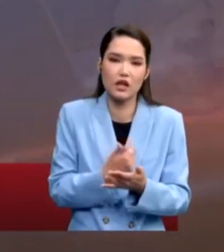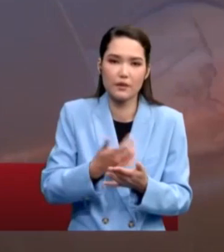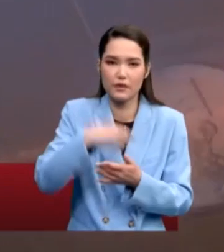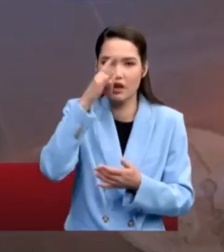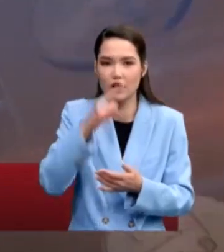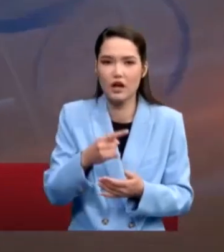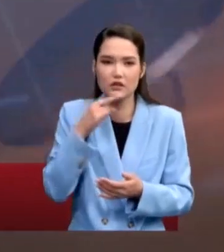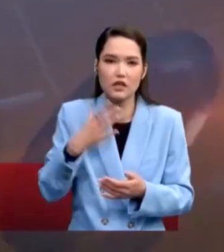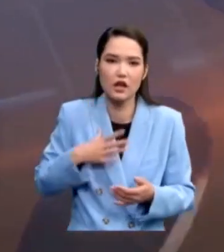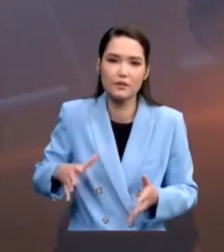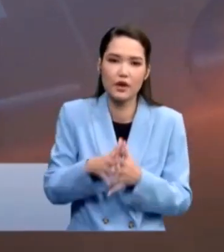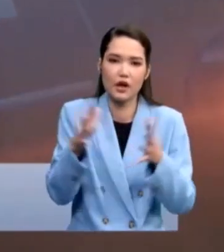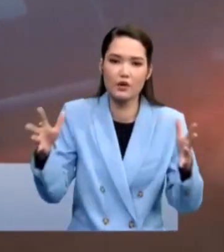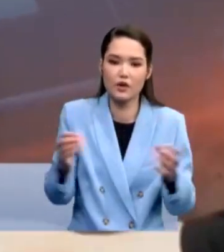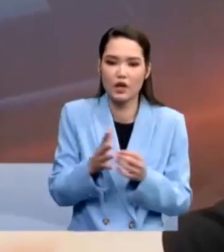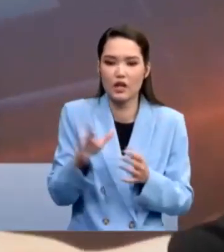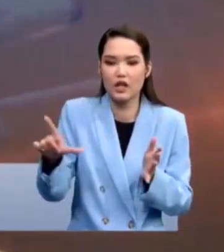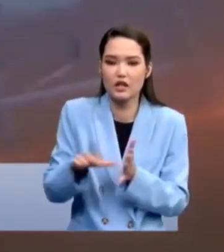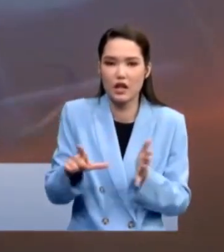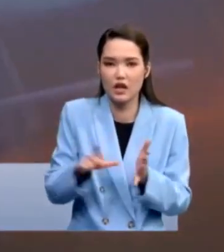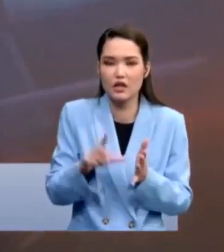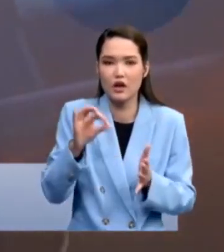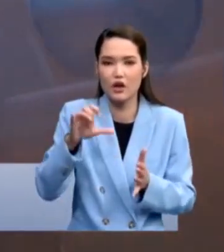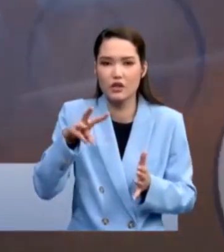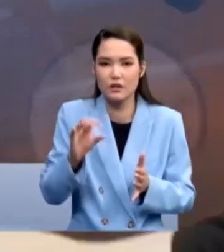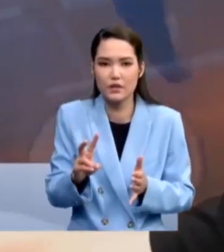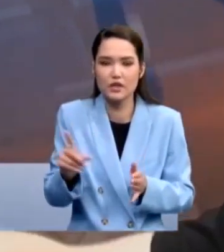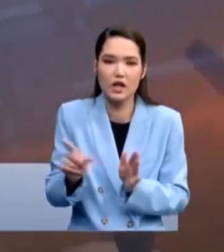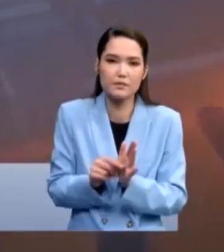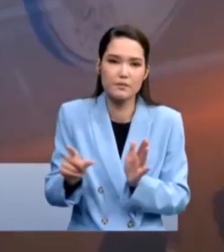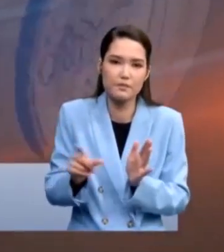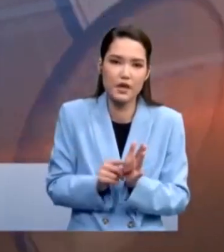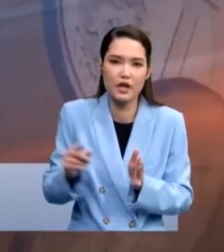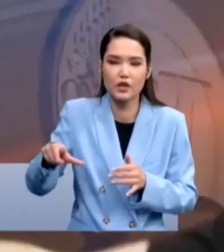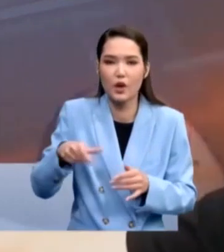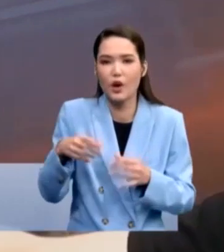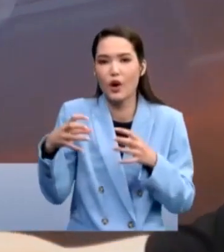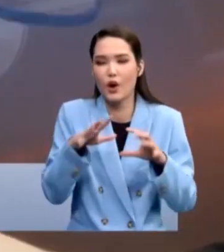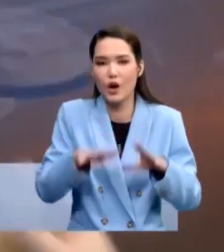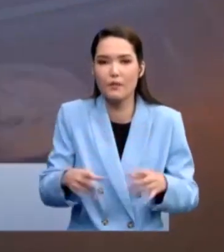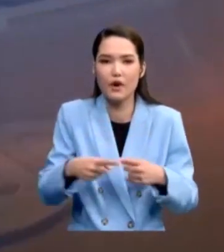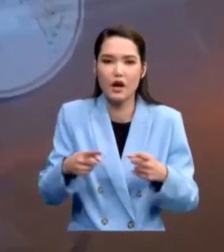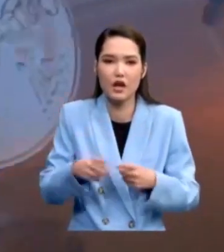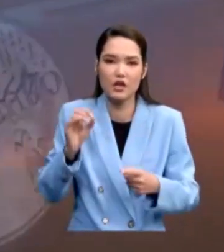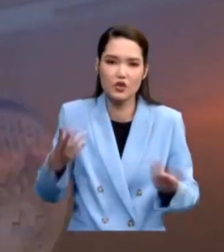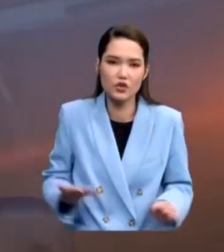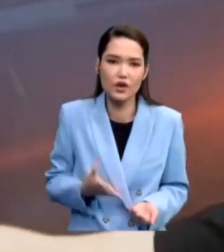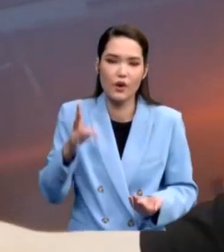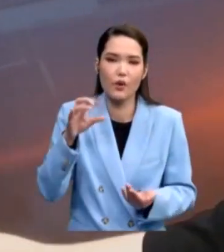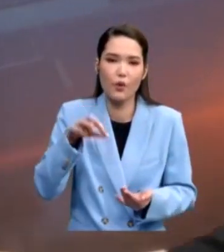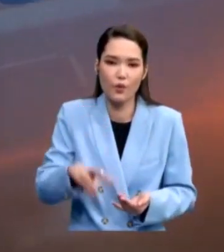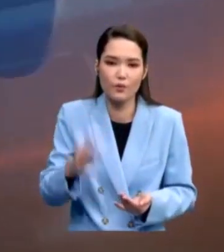казахстанцам приходится отдавать их на оплату налогов, ОСМС, пенсионки, проезда, аренду жилья,